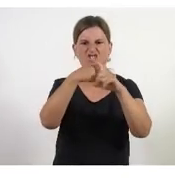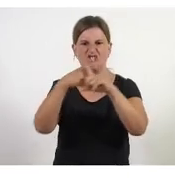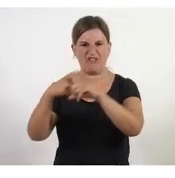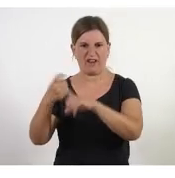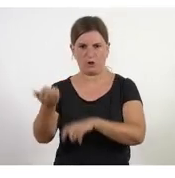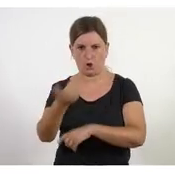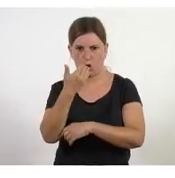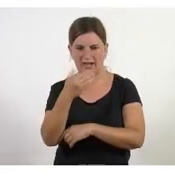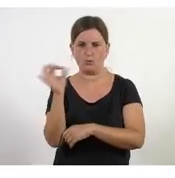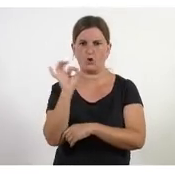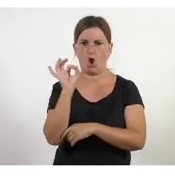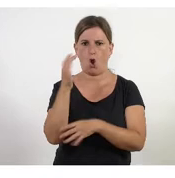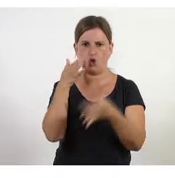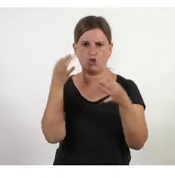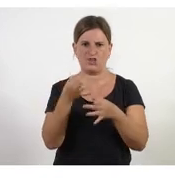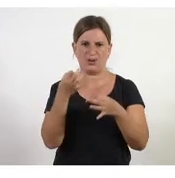temes de seguretat